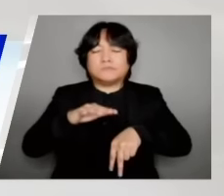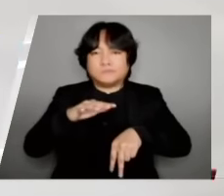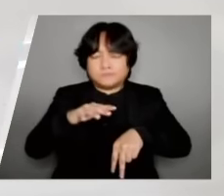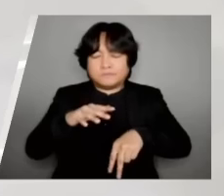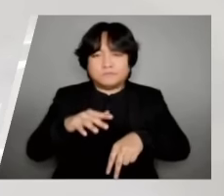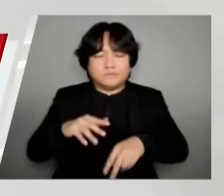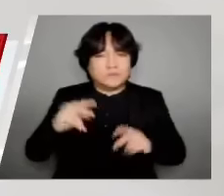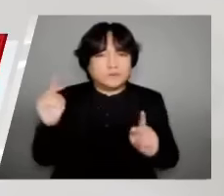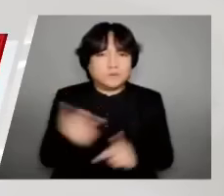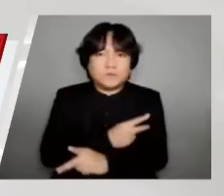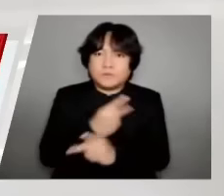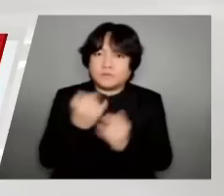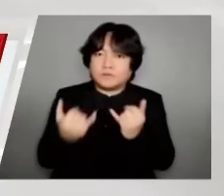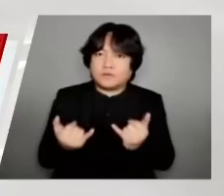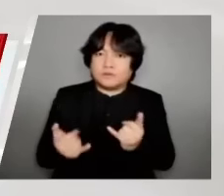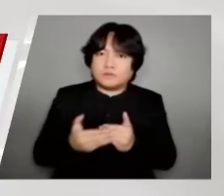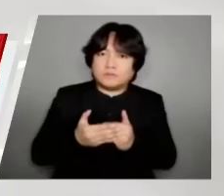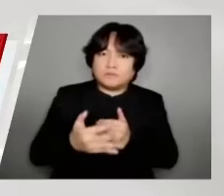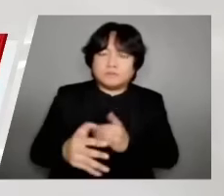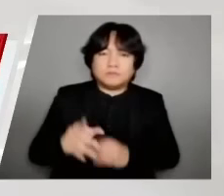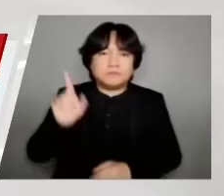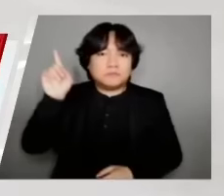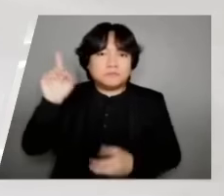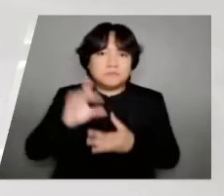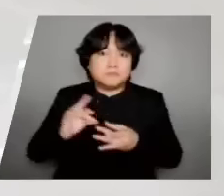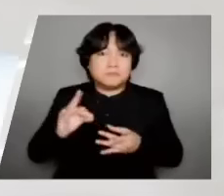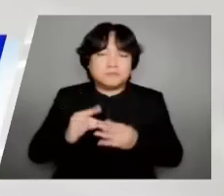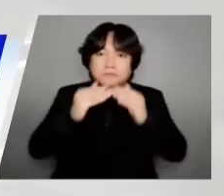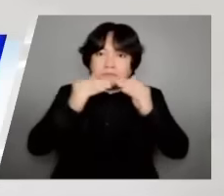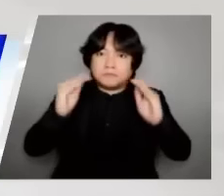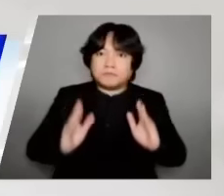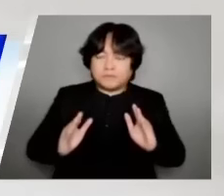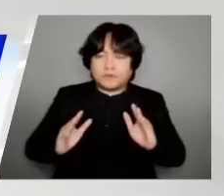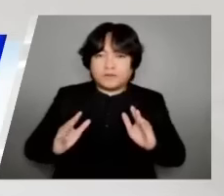yung tubig sa amin. Kano ba kataas? Dyan sa pader na yan?